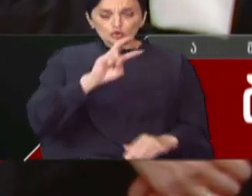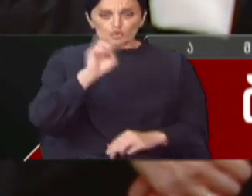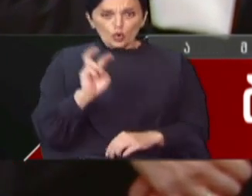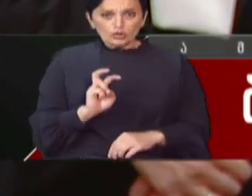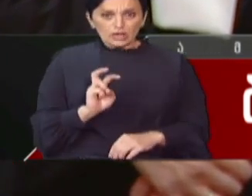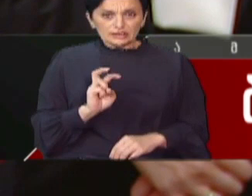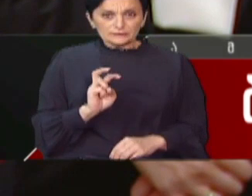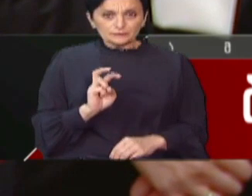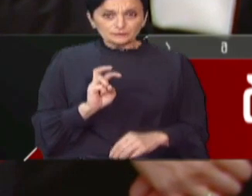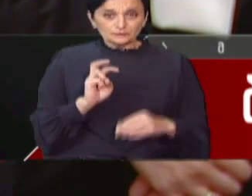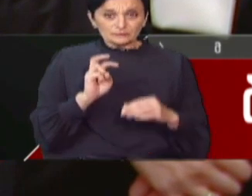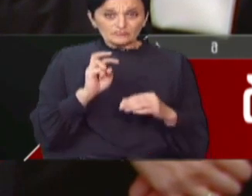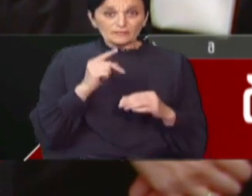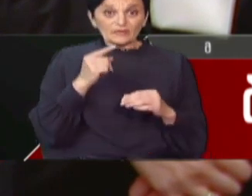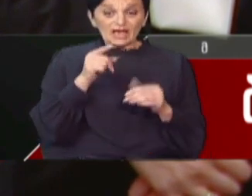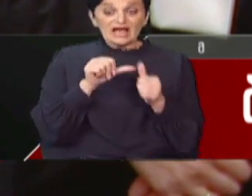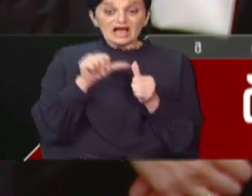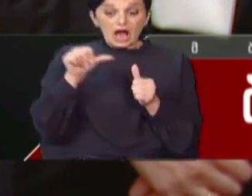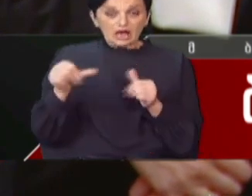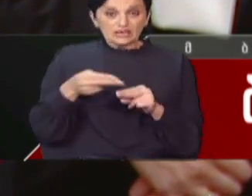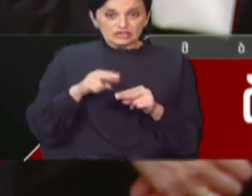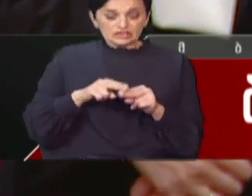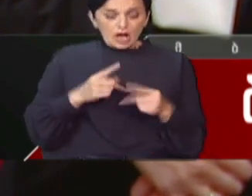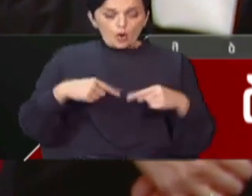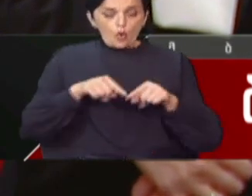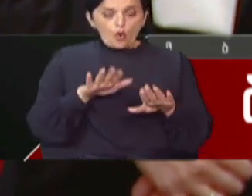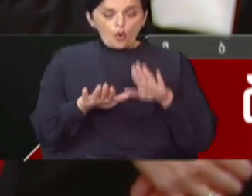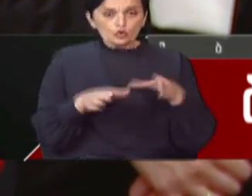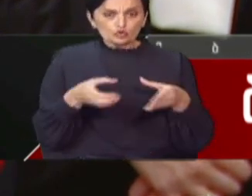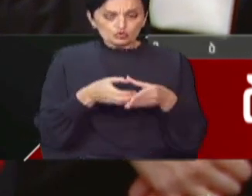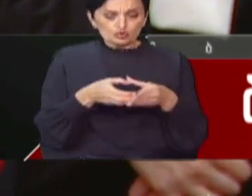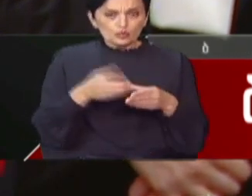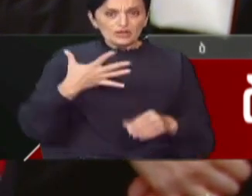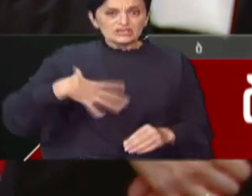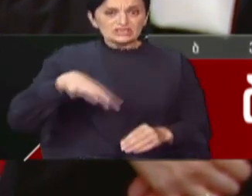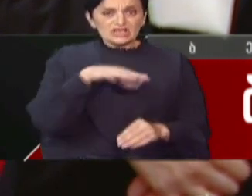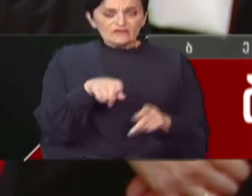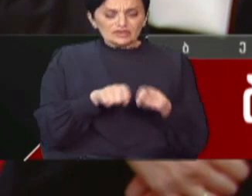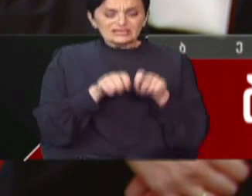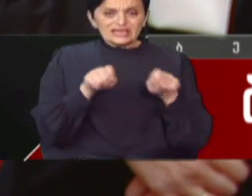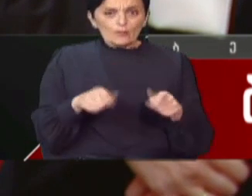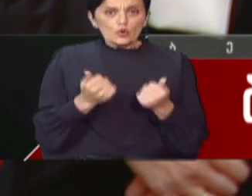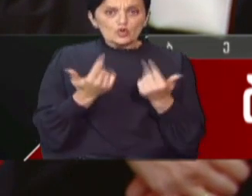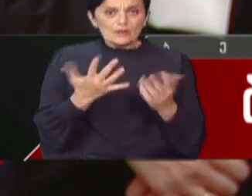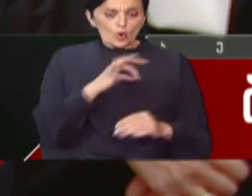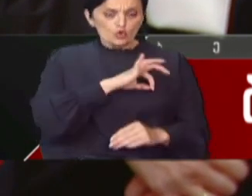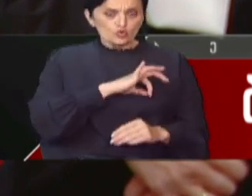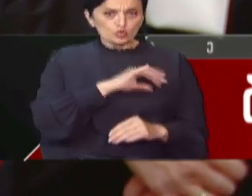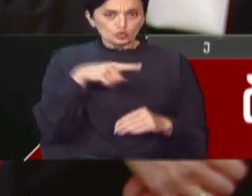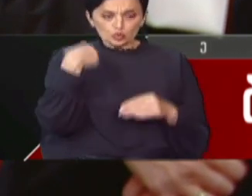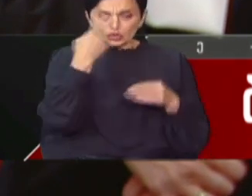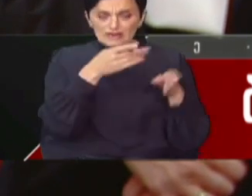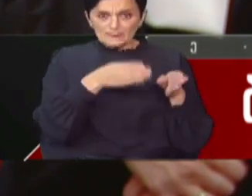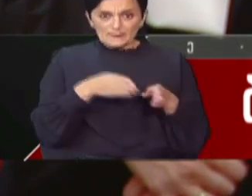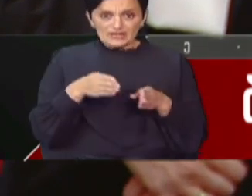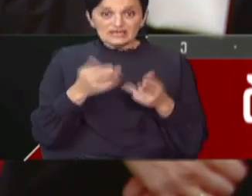დოლარი. ზემოაღნიშნულის გარდა ორგანიზებულმა ჯგუფმა საქართველოში დააფუძნა რამოდენიმე იურიდიული პირი